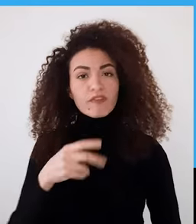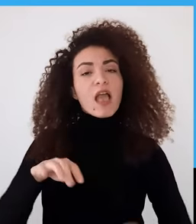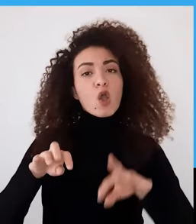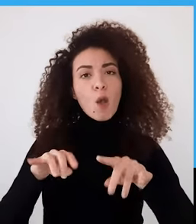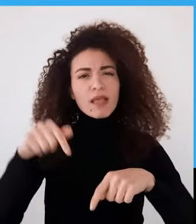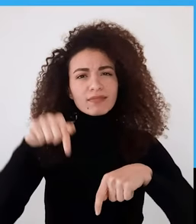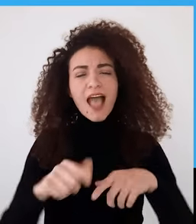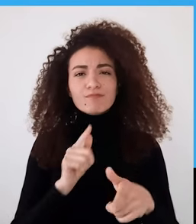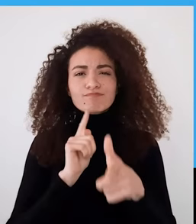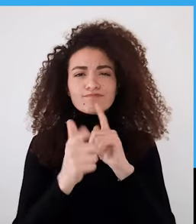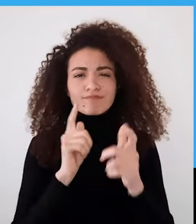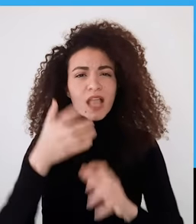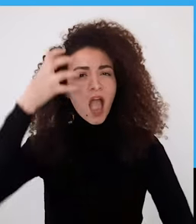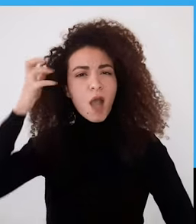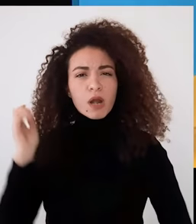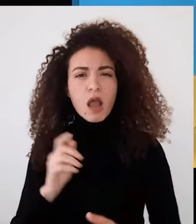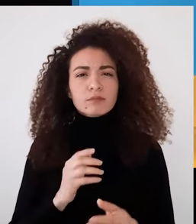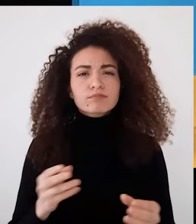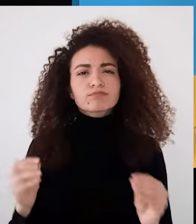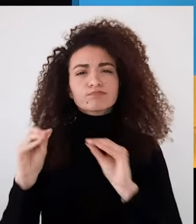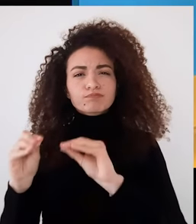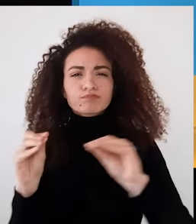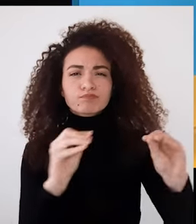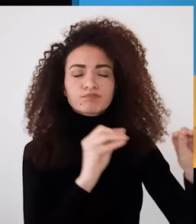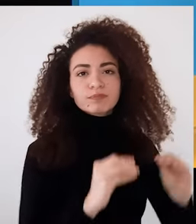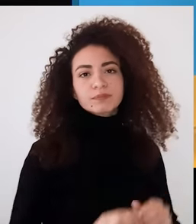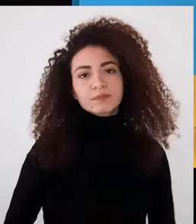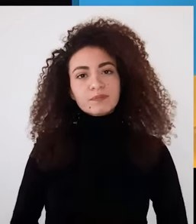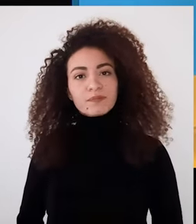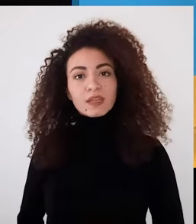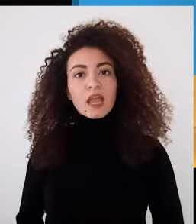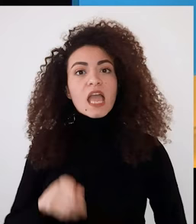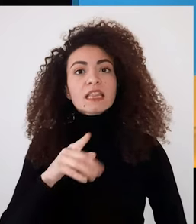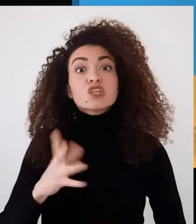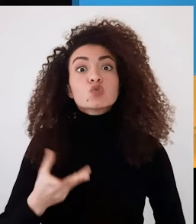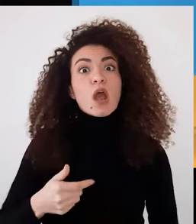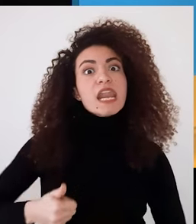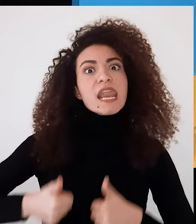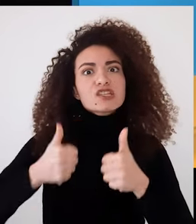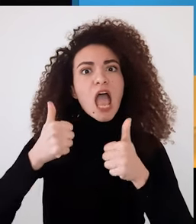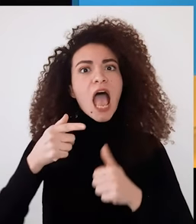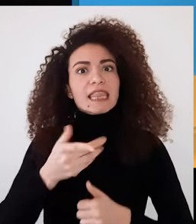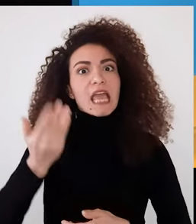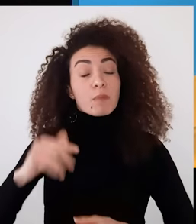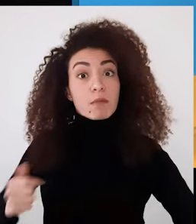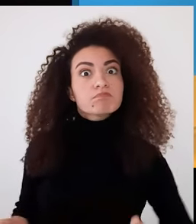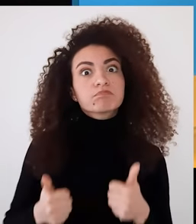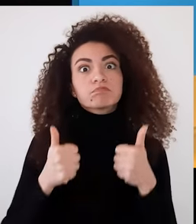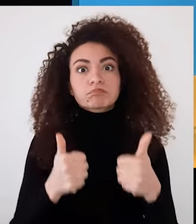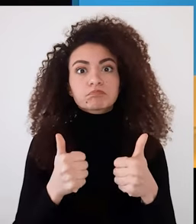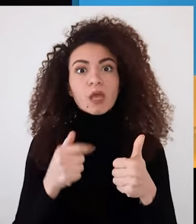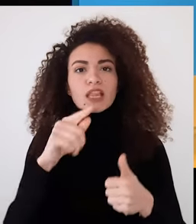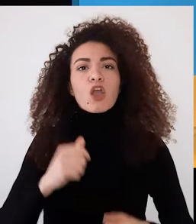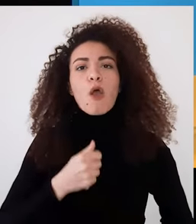من خلال مشاركة الخبرات بالتعليقات. ما هو أهم اختبار نجاح مررت فيه وجعلك فخورة؟ وهون